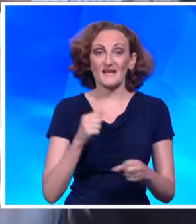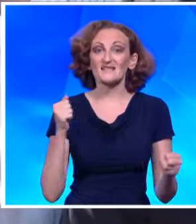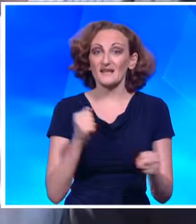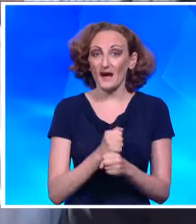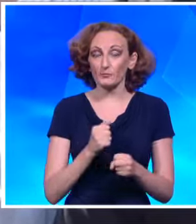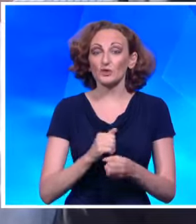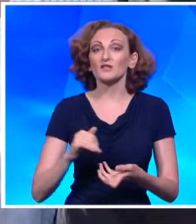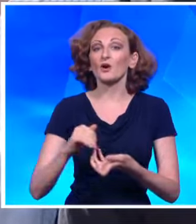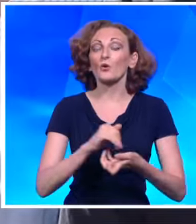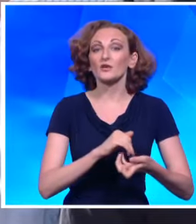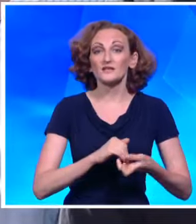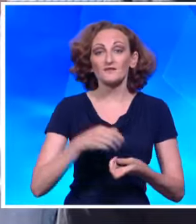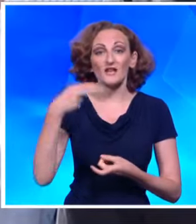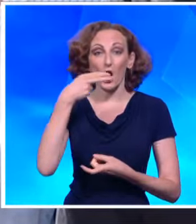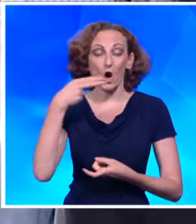на колективните органи,